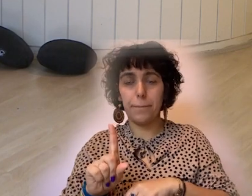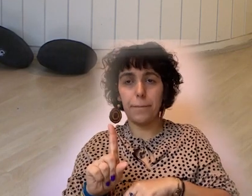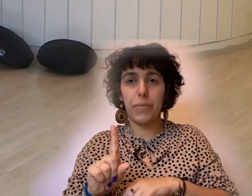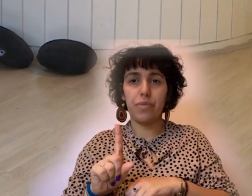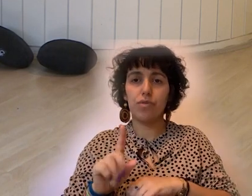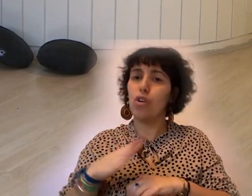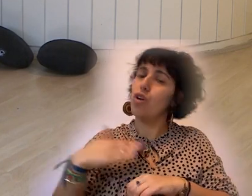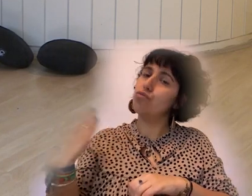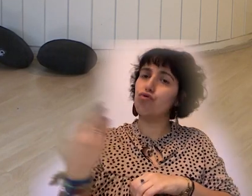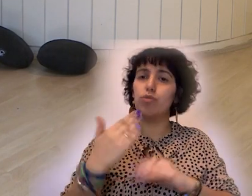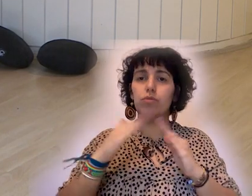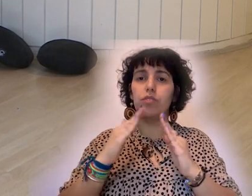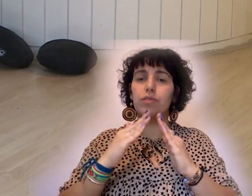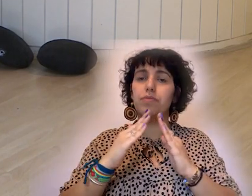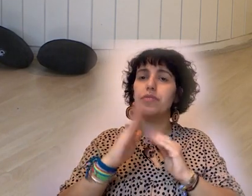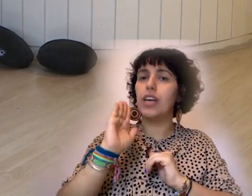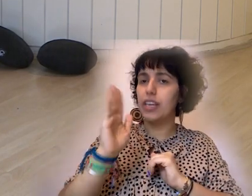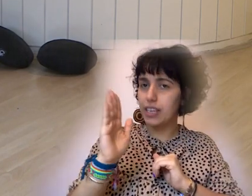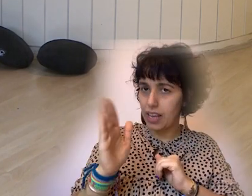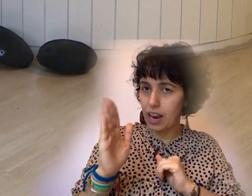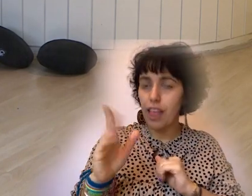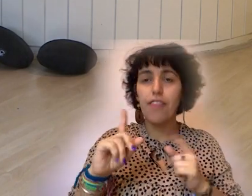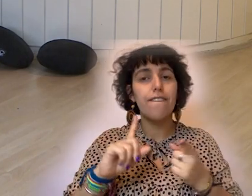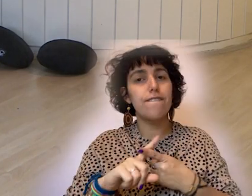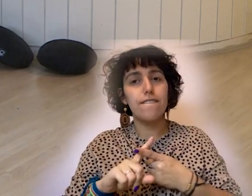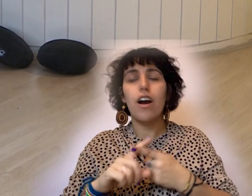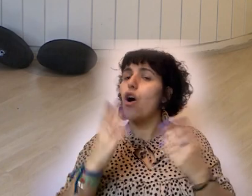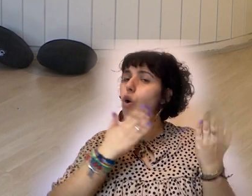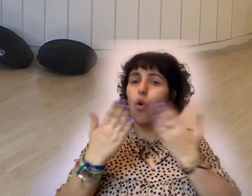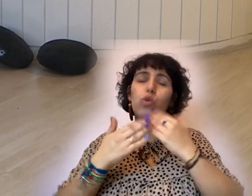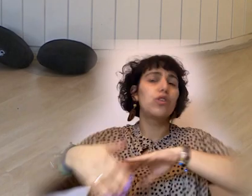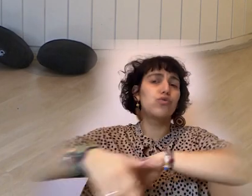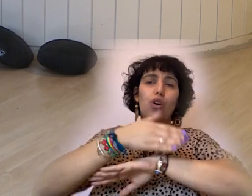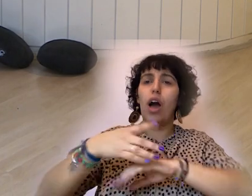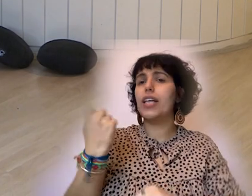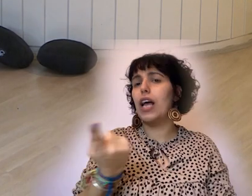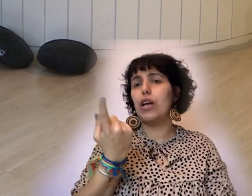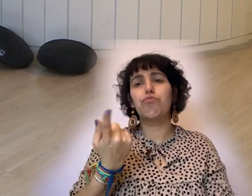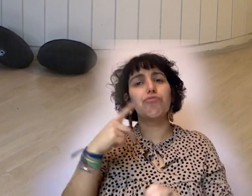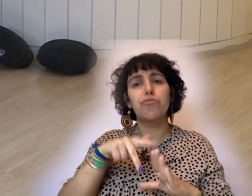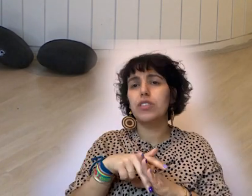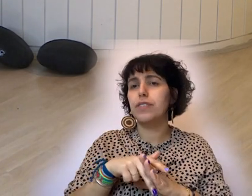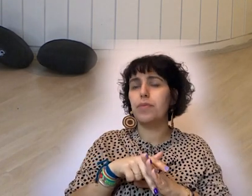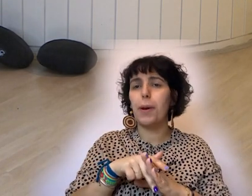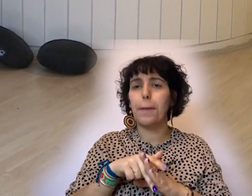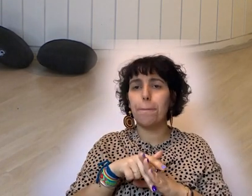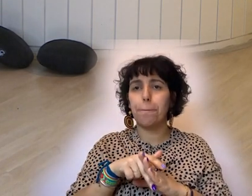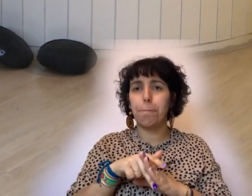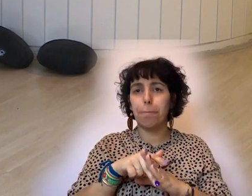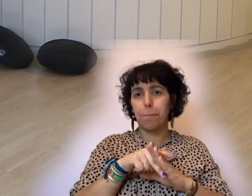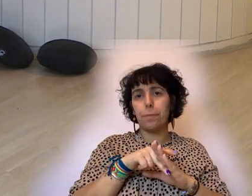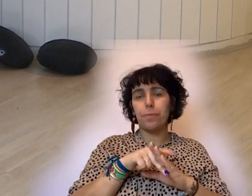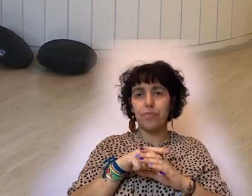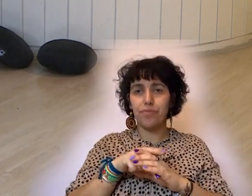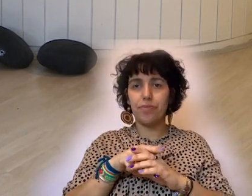mesela çoğunuz Eve dönerken yada işe giderken ya da okula ya da herhangi bir minibüste sokakta herhangi bir toplu taşıma aracına ver